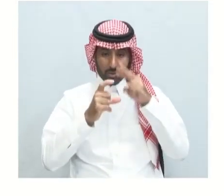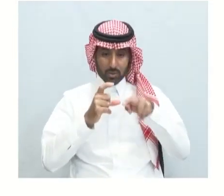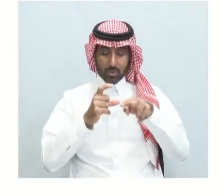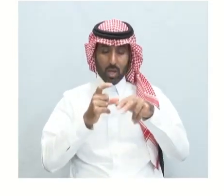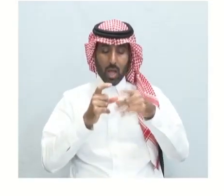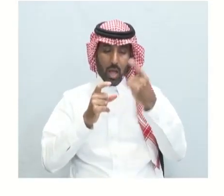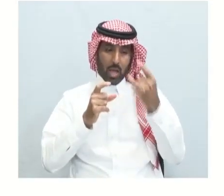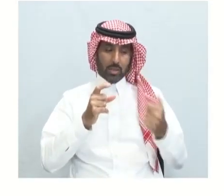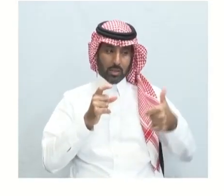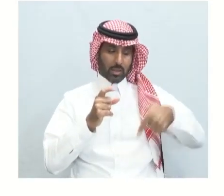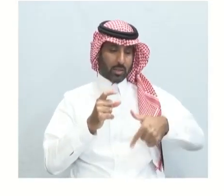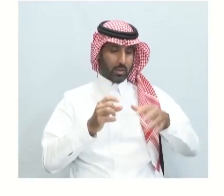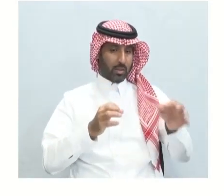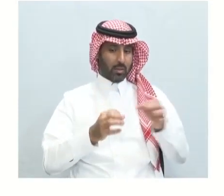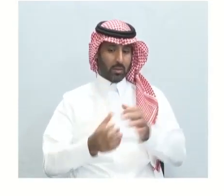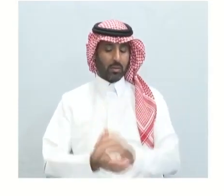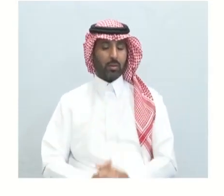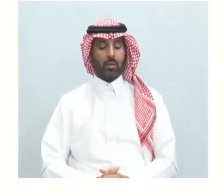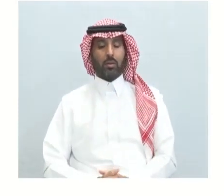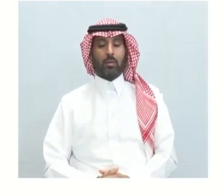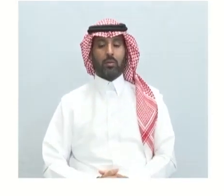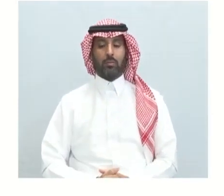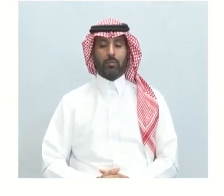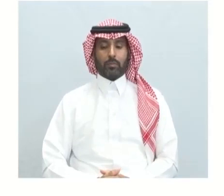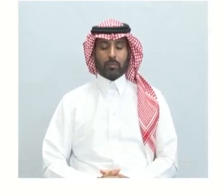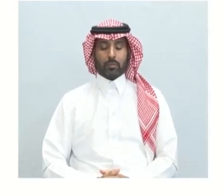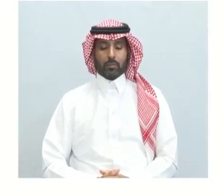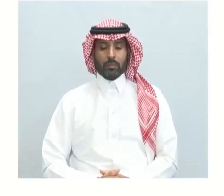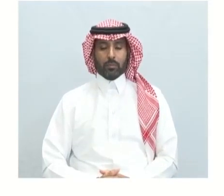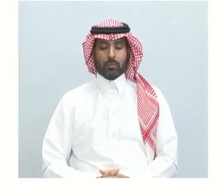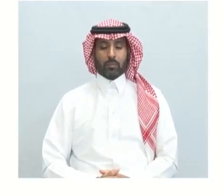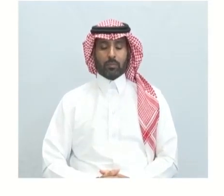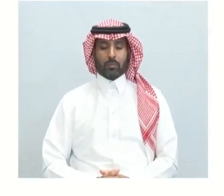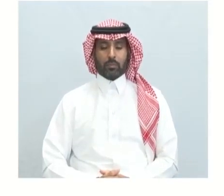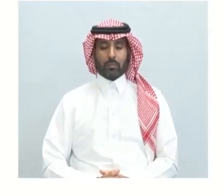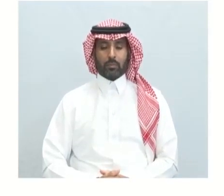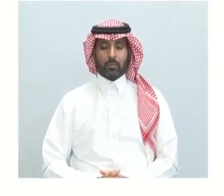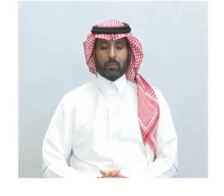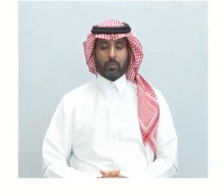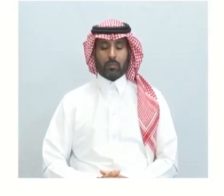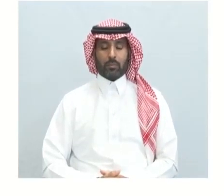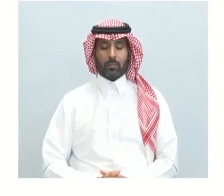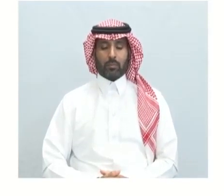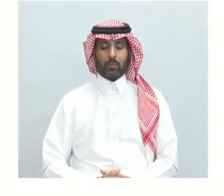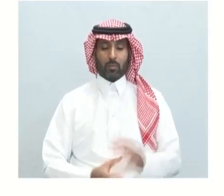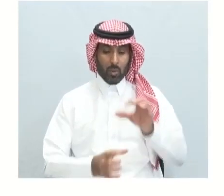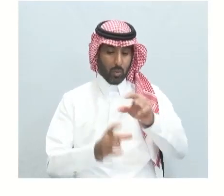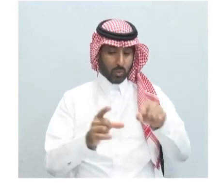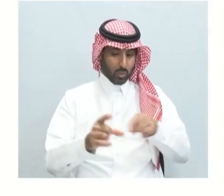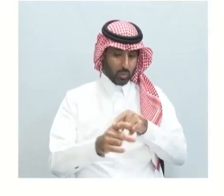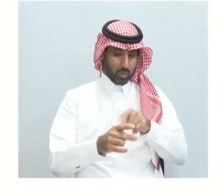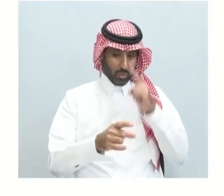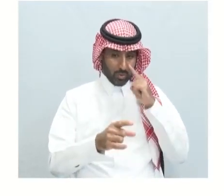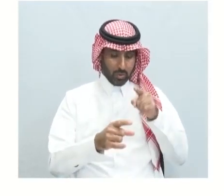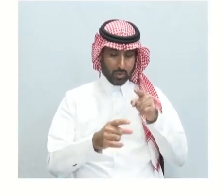106 الموقع الجغرافي لبعض السباخ في المملكه العربيه السعوديه نلاحظ هنا بعض هذه